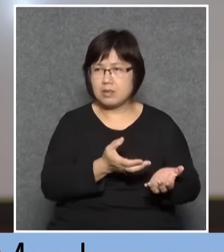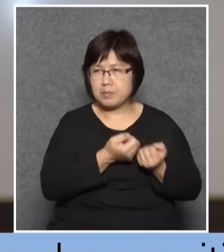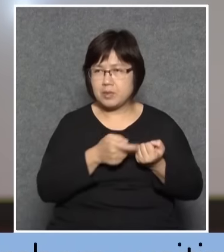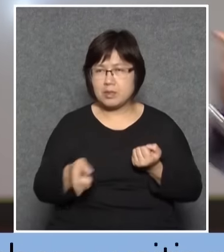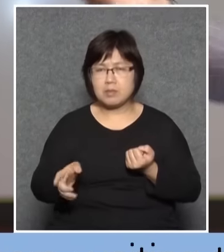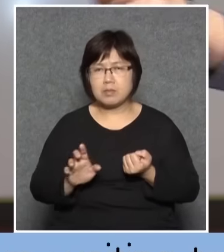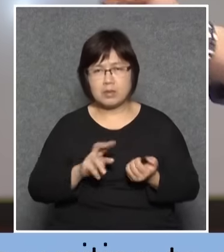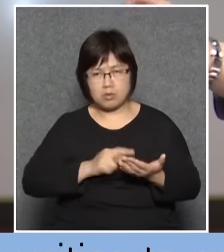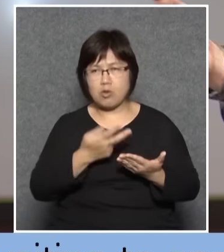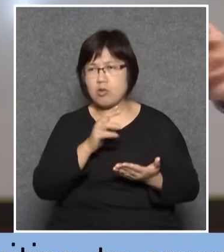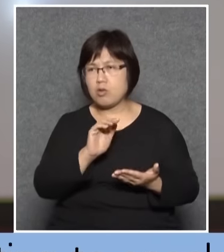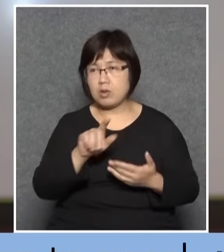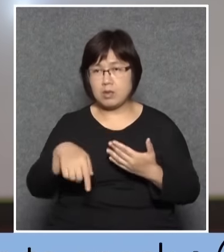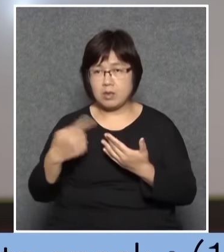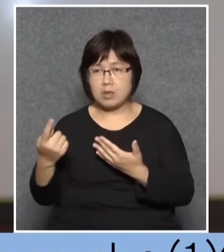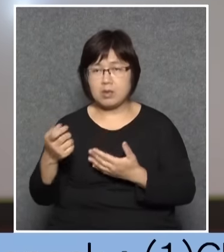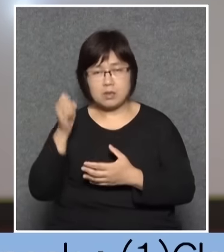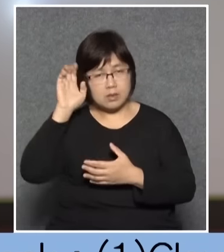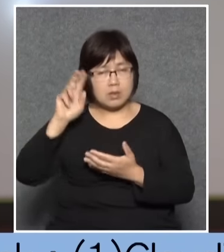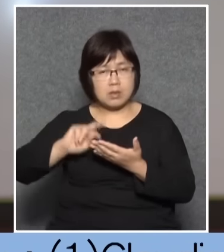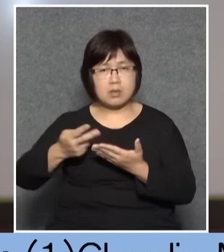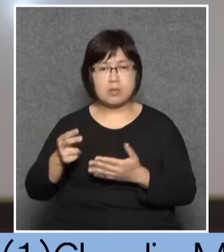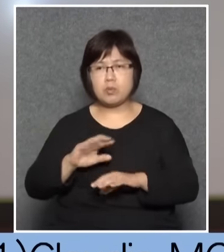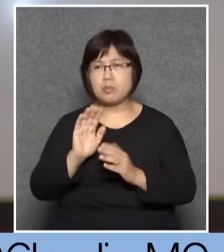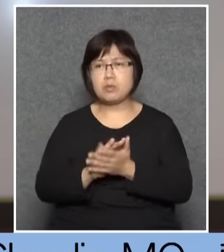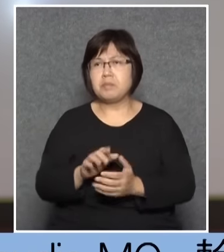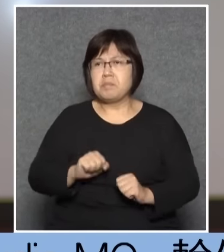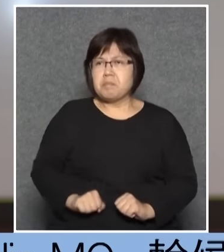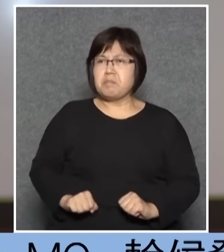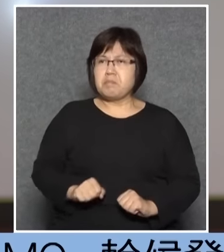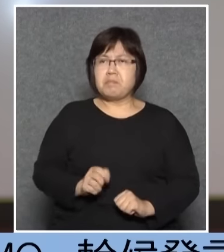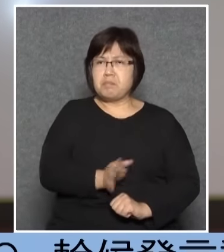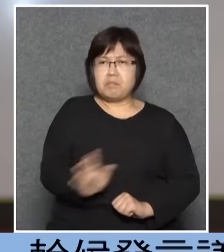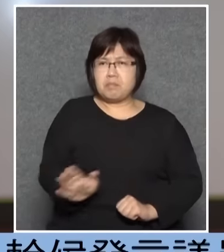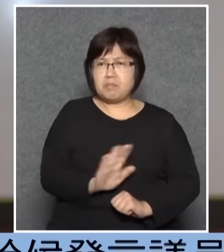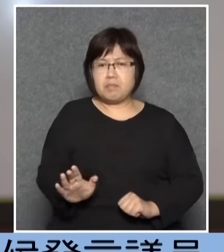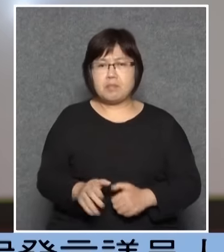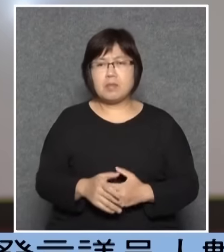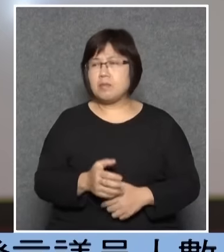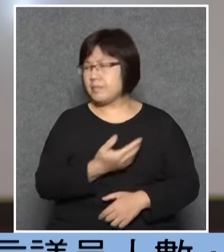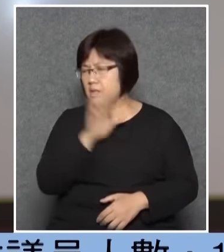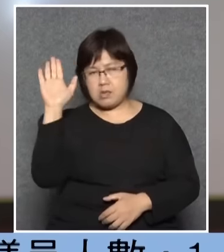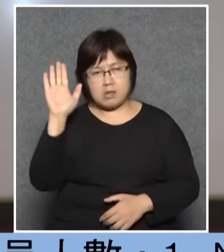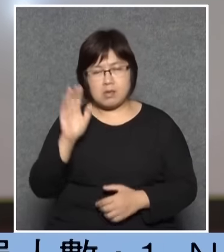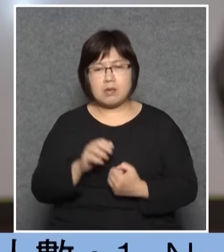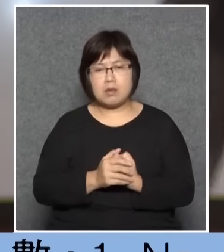嘛？其他嗰啲提嗰啲修订案咧，就寸步不让，冇得倾，系